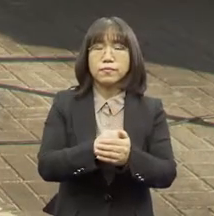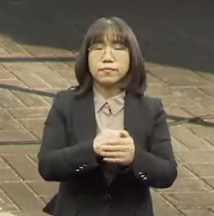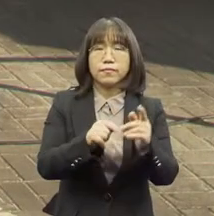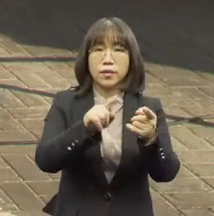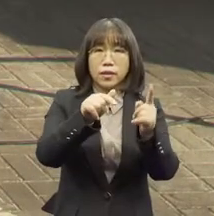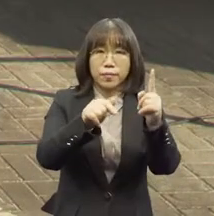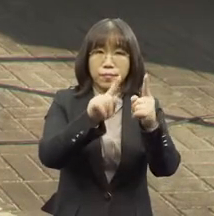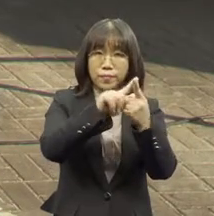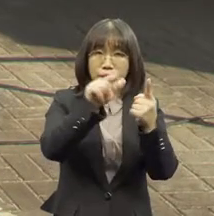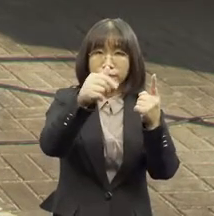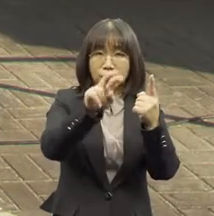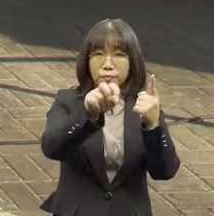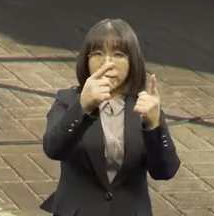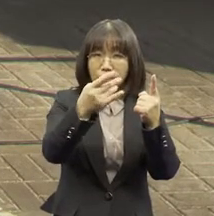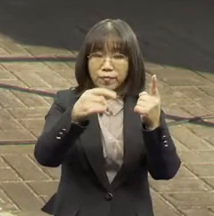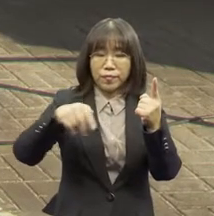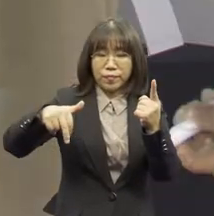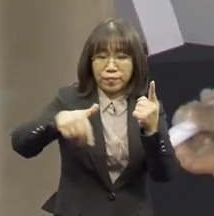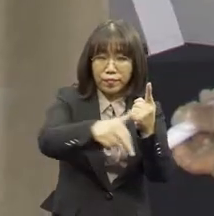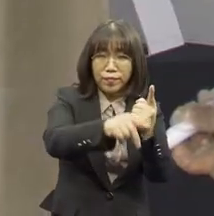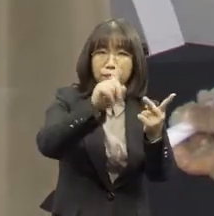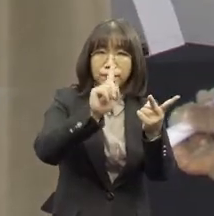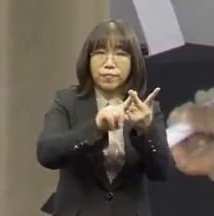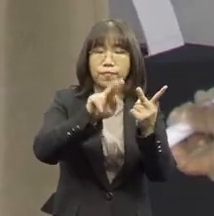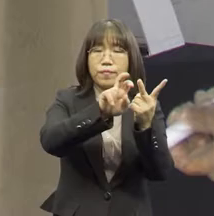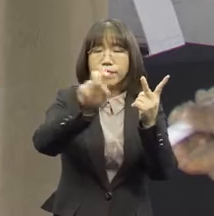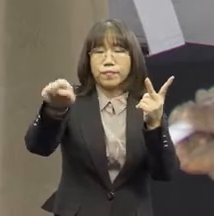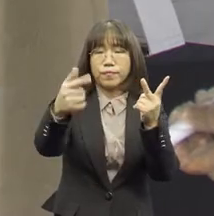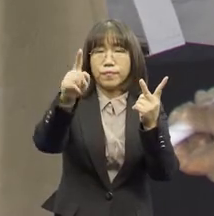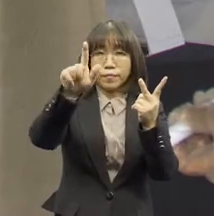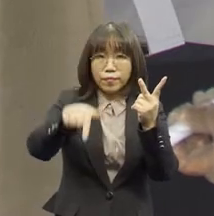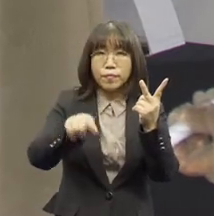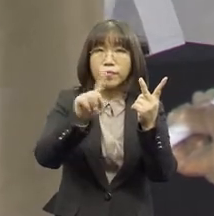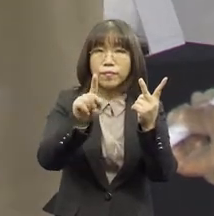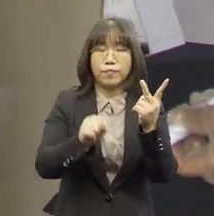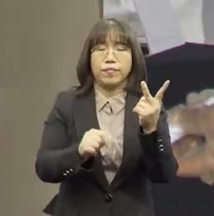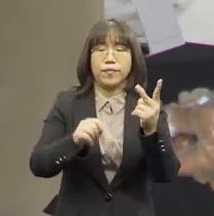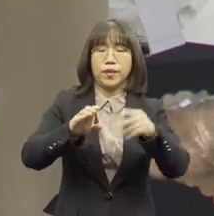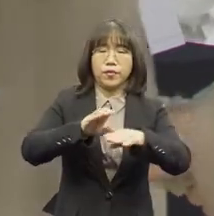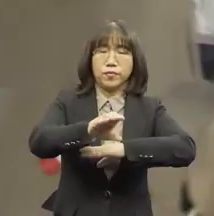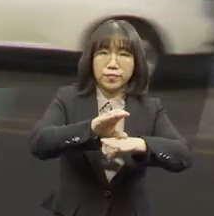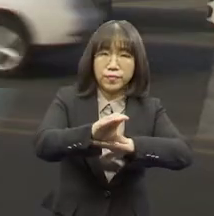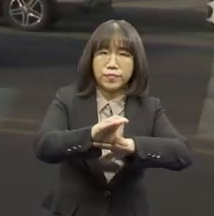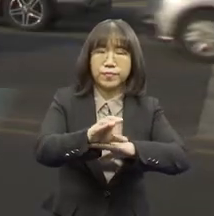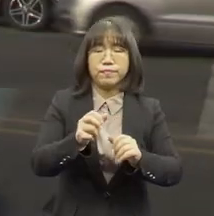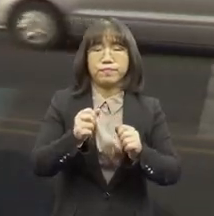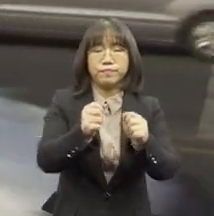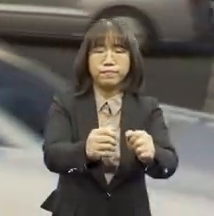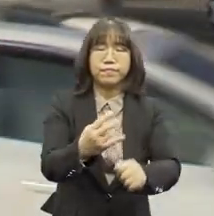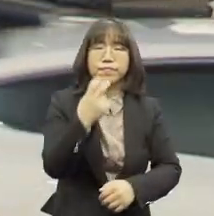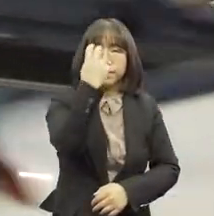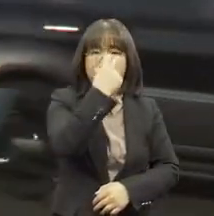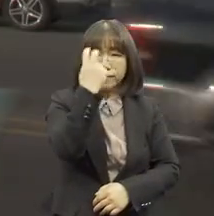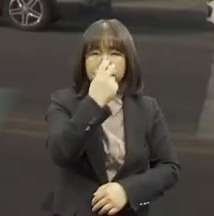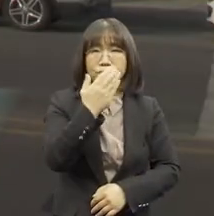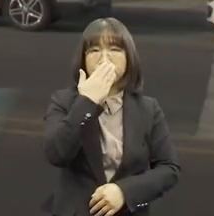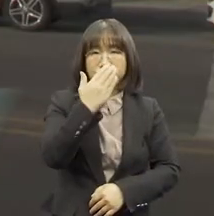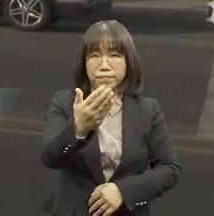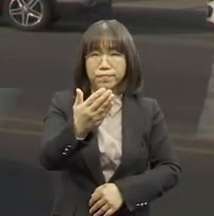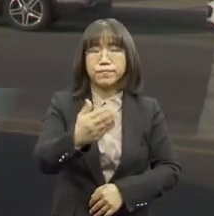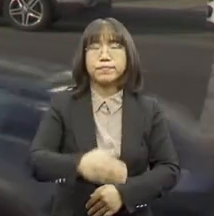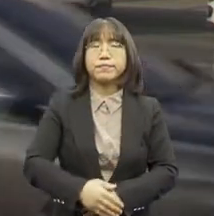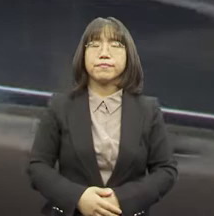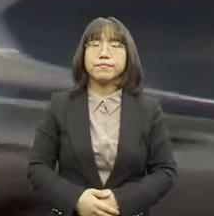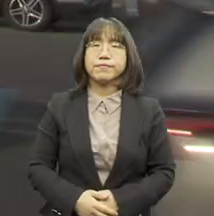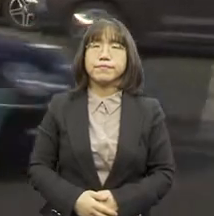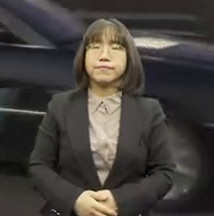곰달래 문화 복지 센터 에서는 교보 형 임시 선별검사 소가 마곡 실내 배드민턴장 주차장에는 승차시 김 시